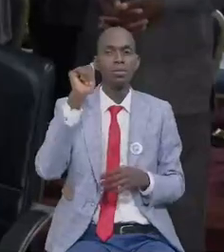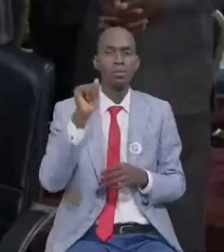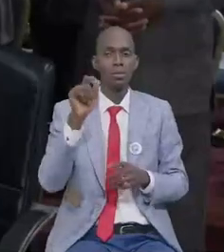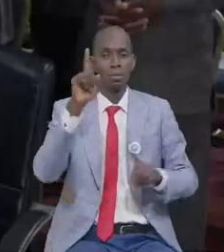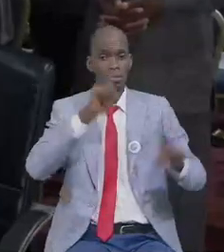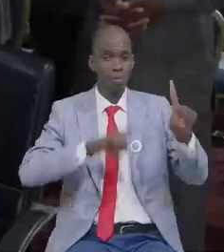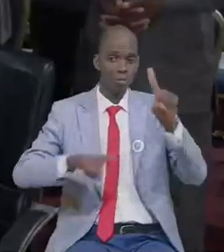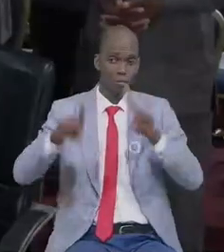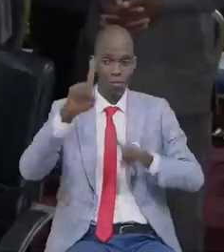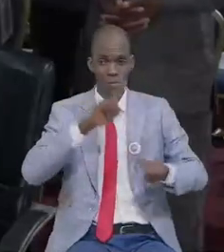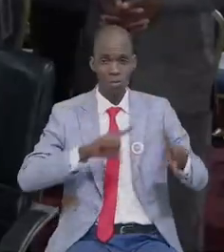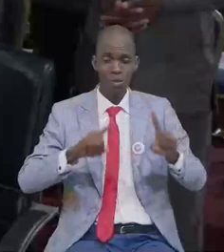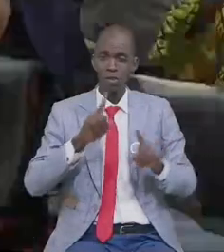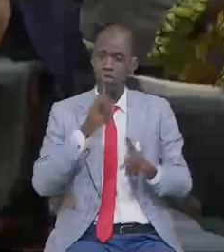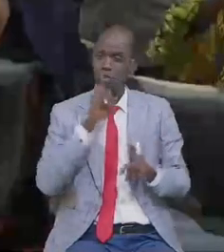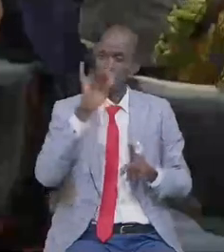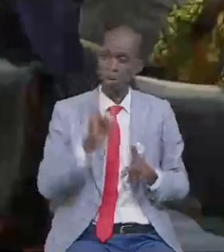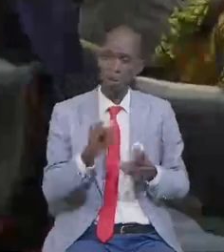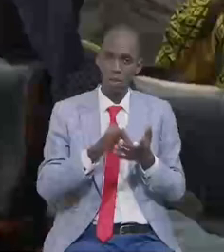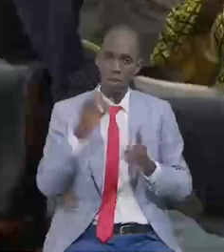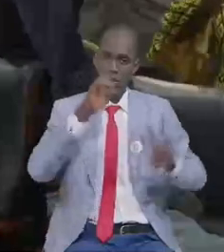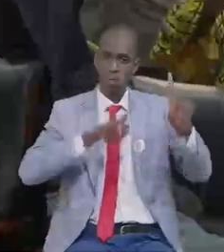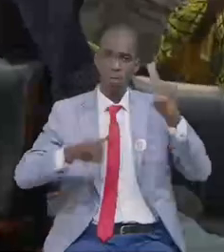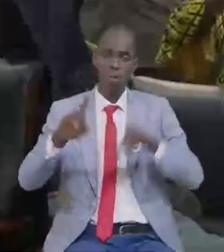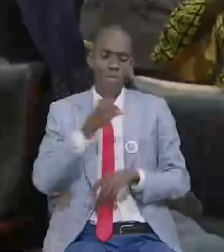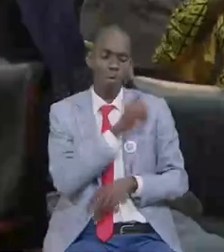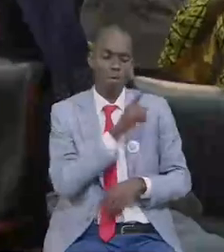Dis-le du plus profond de ton cœur.